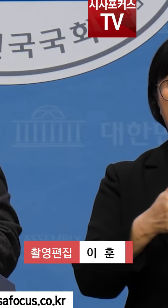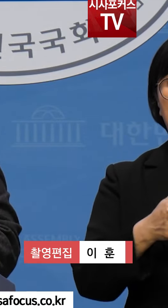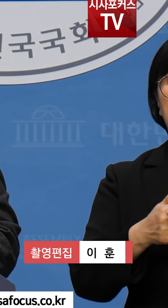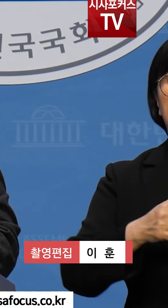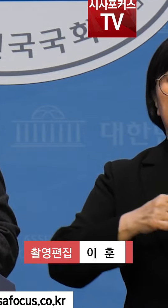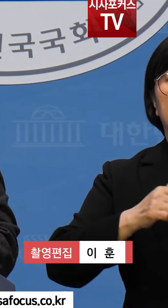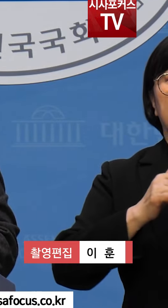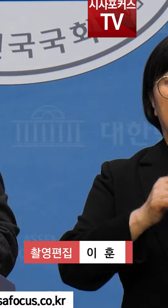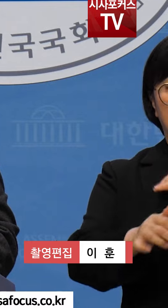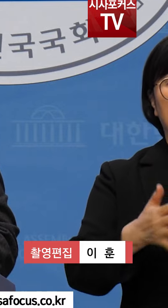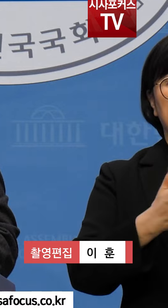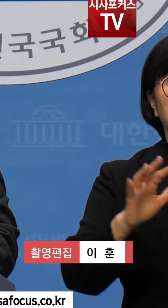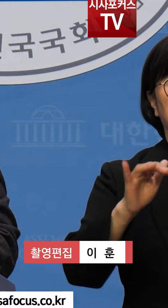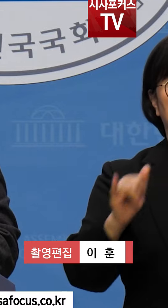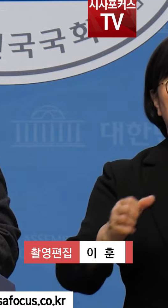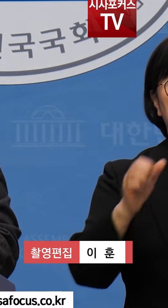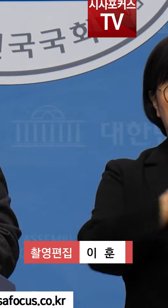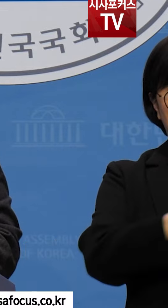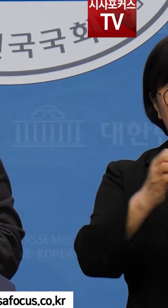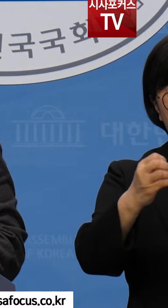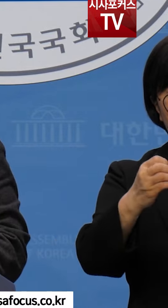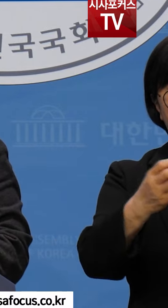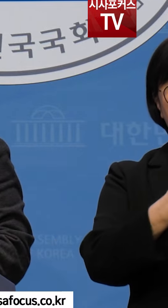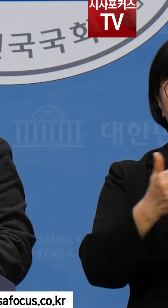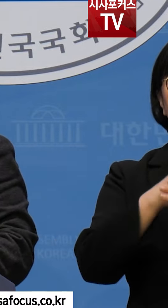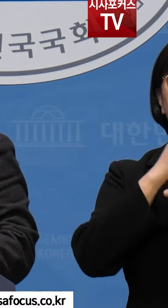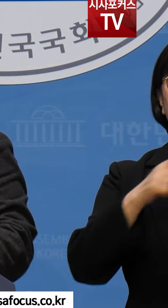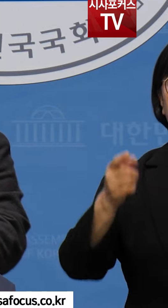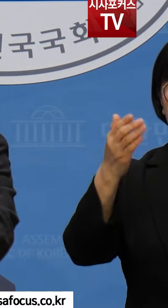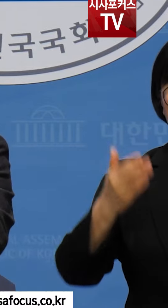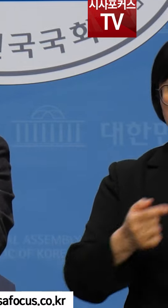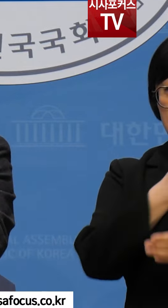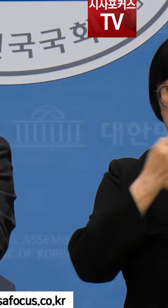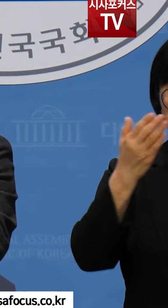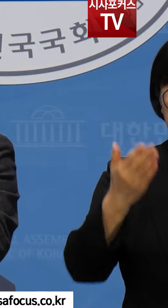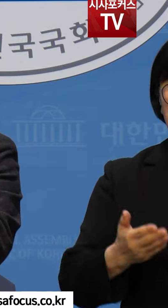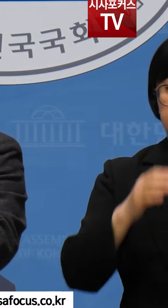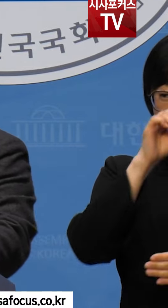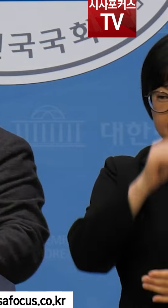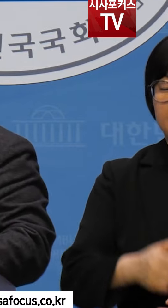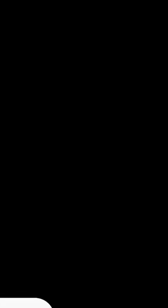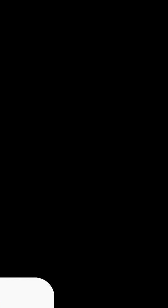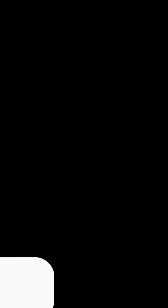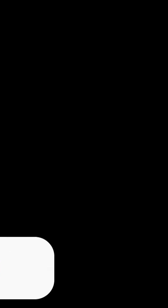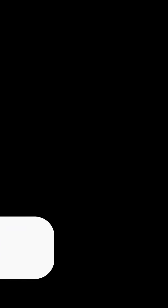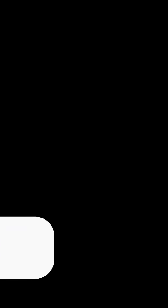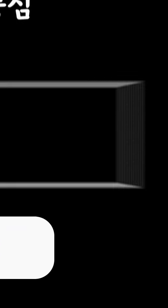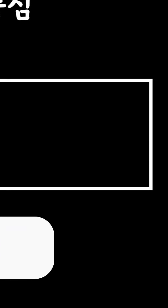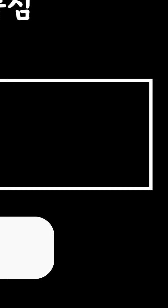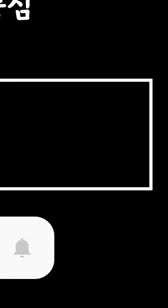후보자로서 국민들과 제대로 소통하고 또 평가받을도록 꼭 보장해 주셨으면 좋겠습니다.